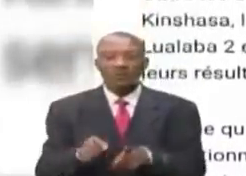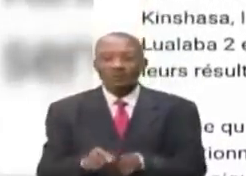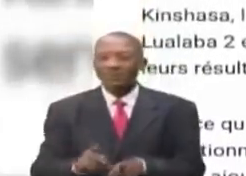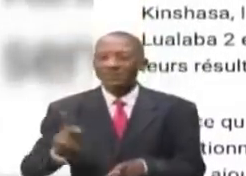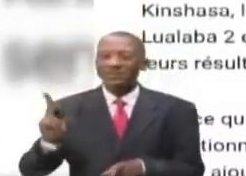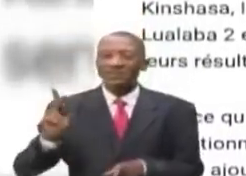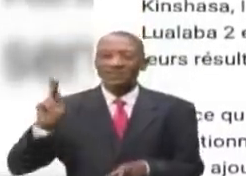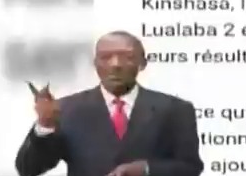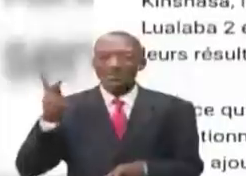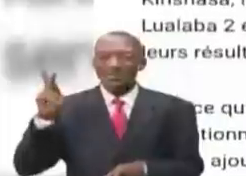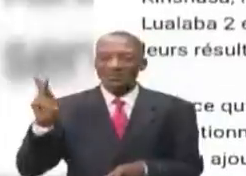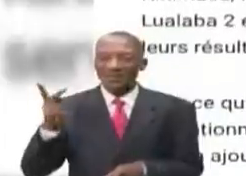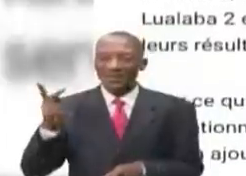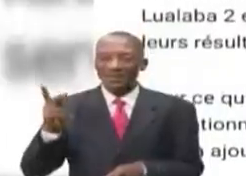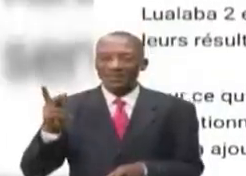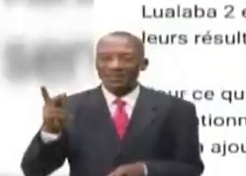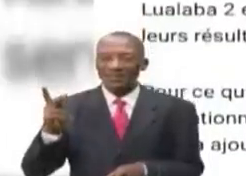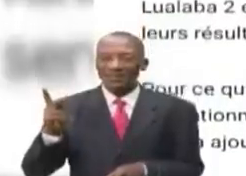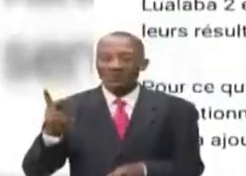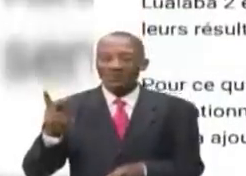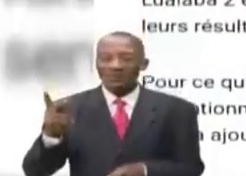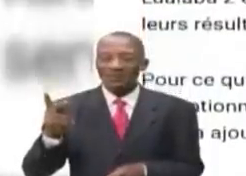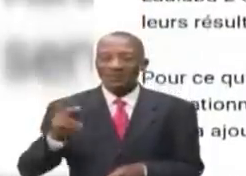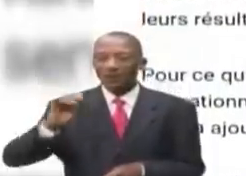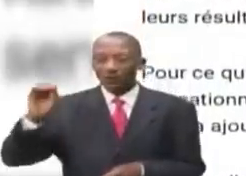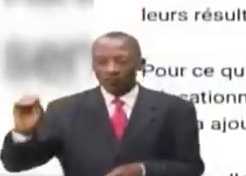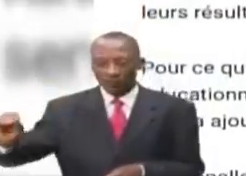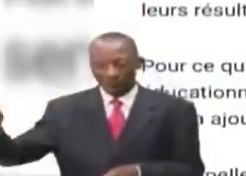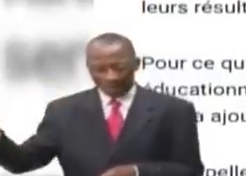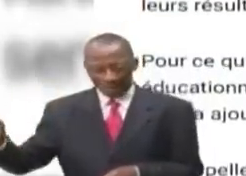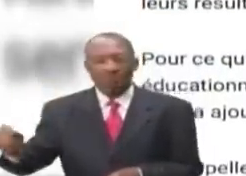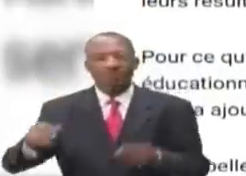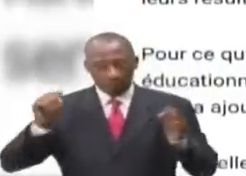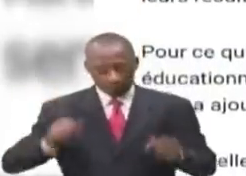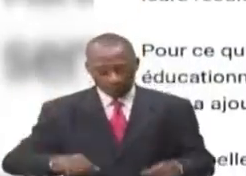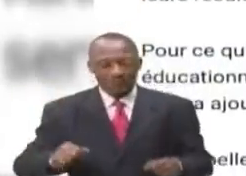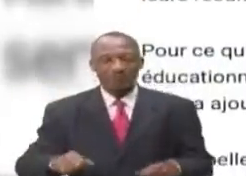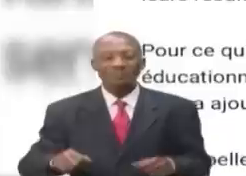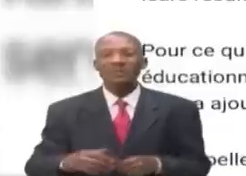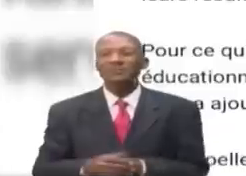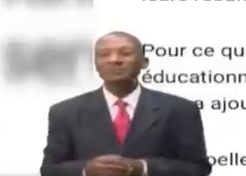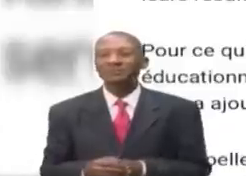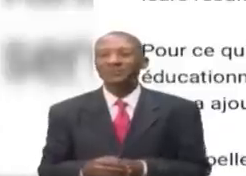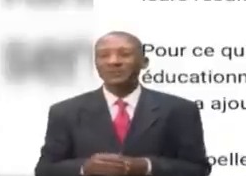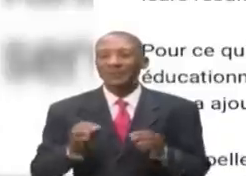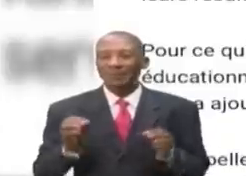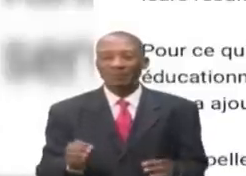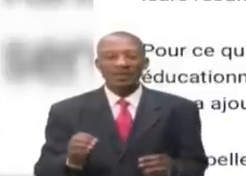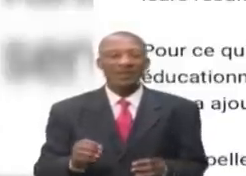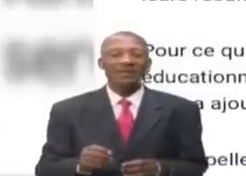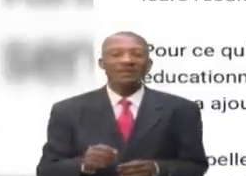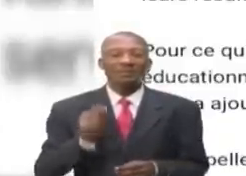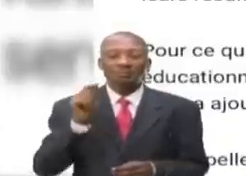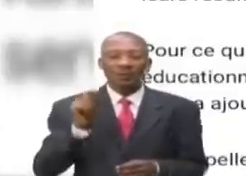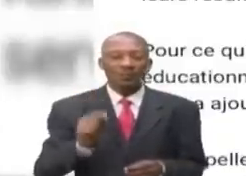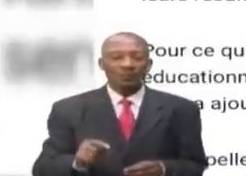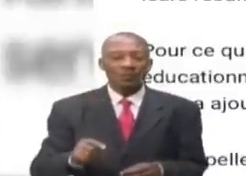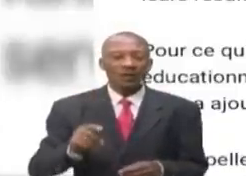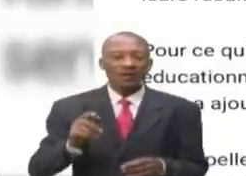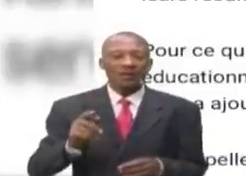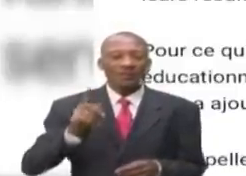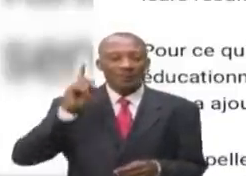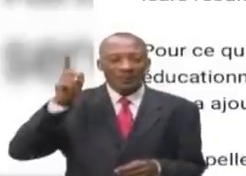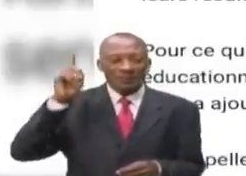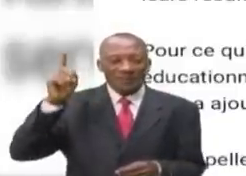1 connaîtront également leurs résultats. Pour ce qui est des lauréats de différentes provinces éducationnelles, leurs